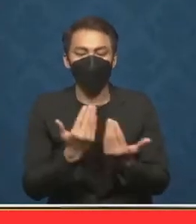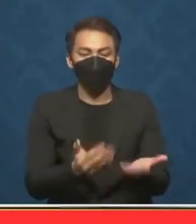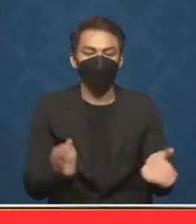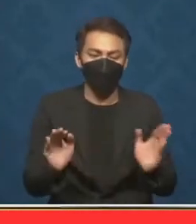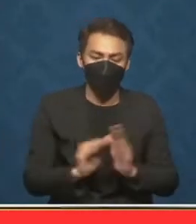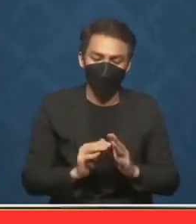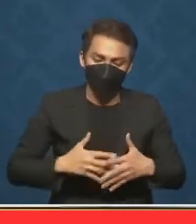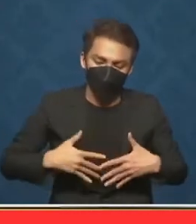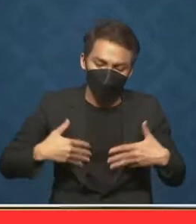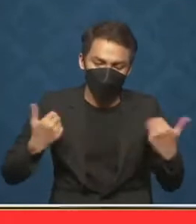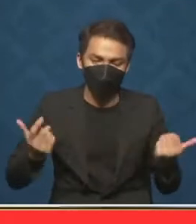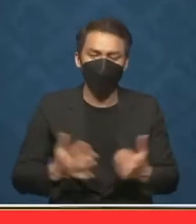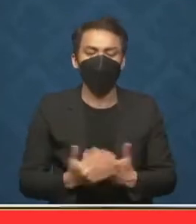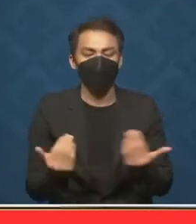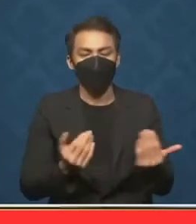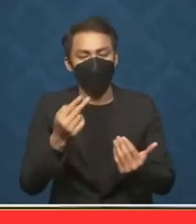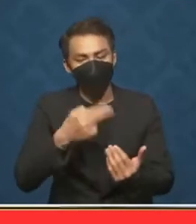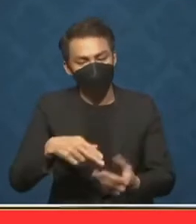ขึ้ ให้ ร redemption